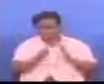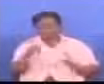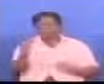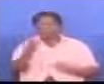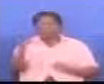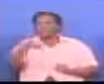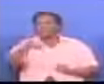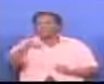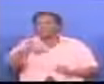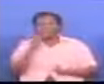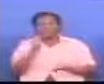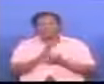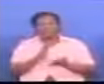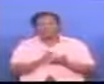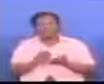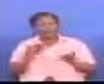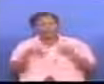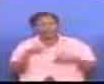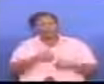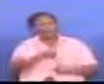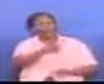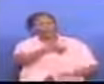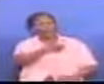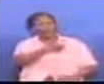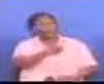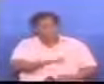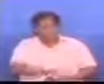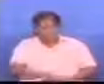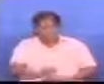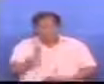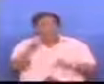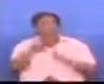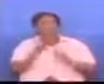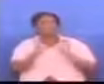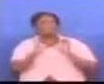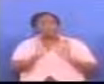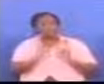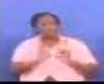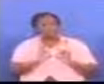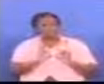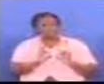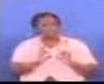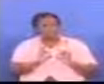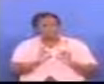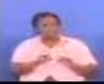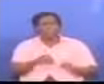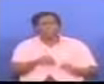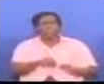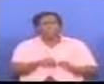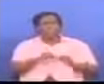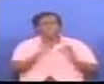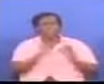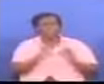kweli anastahili kila sifa kwa nia yake njema ya kutaka kuifanyia Tanzania ya leo iwe ya viwanda.